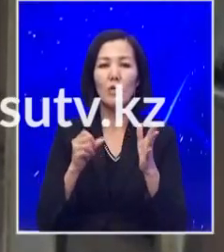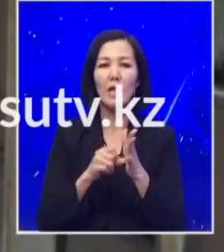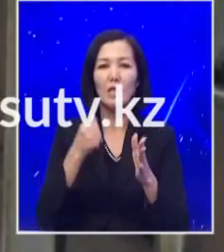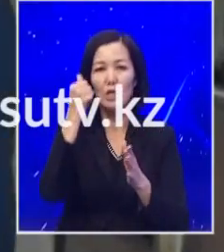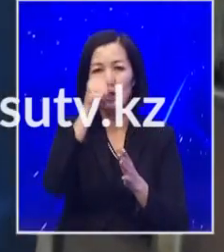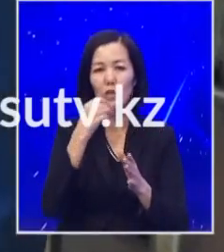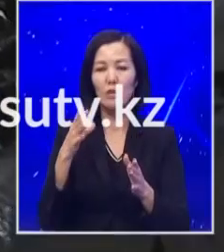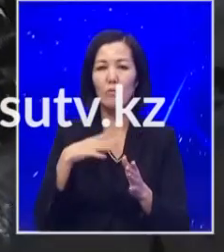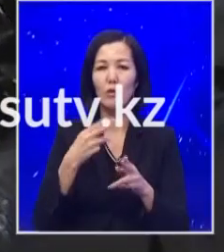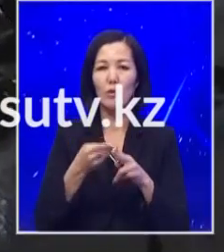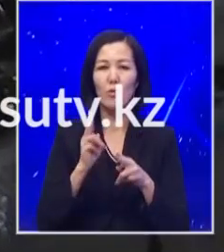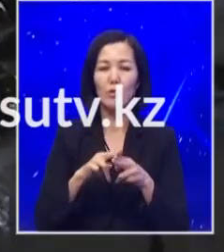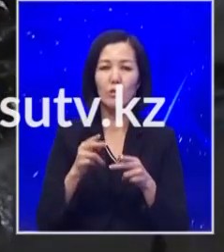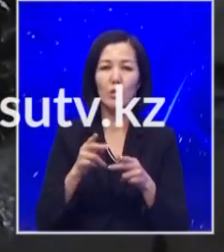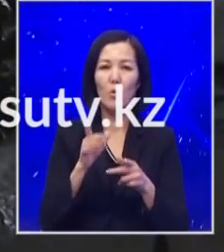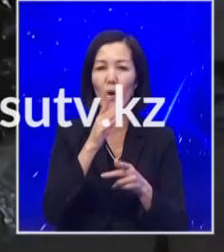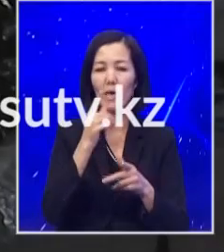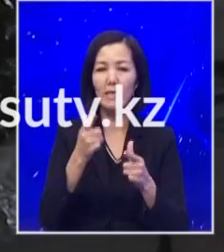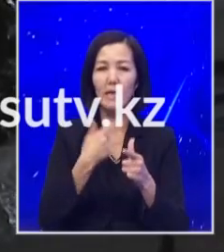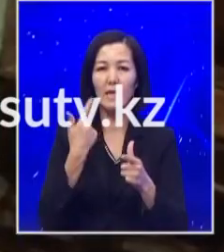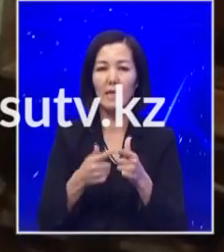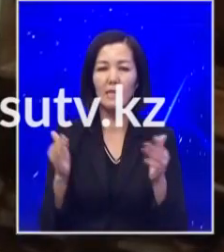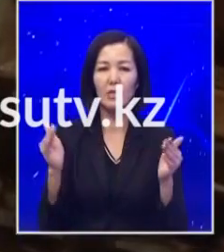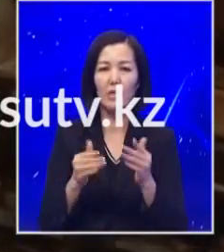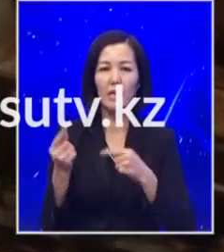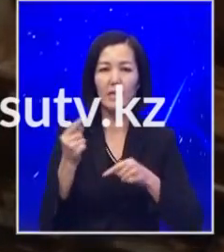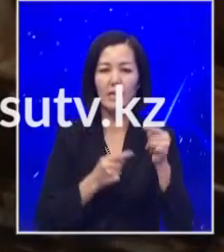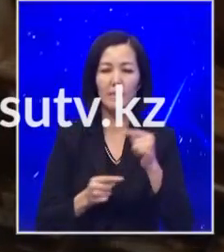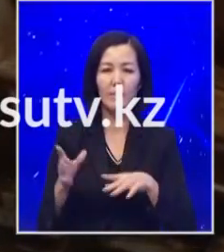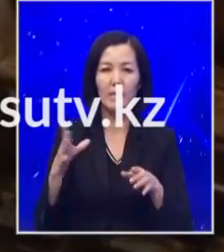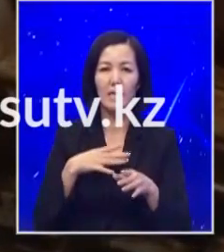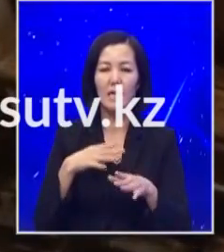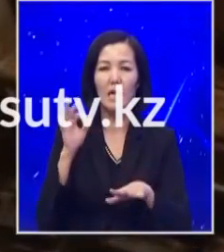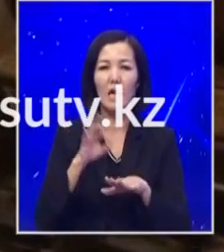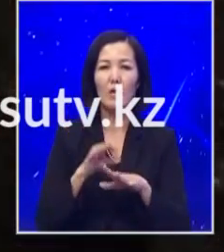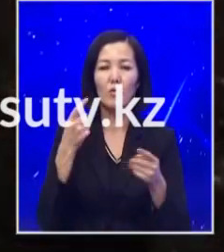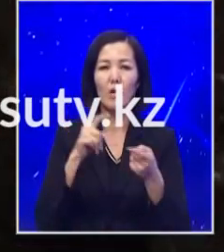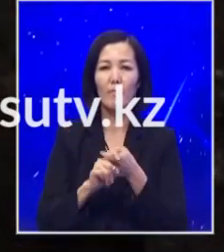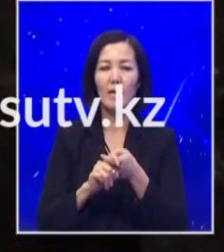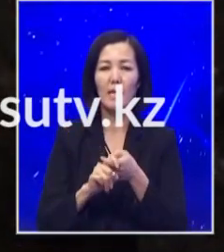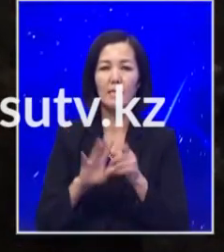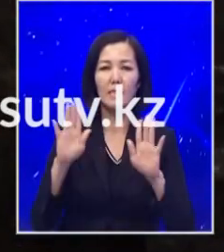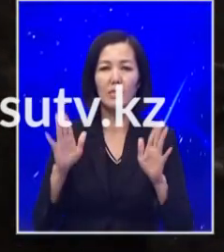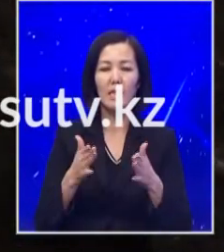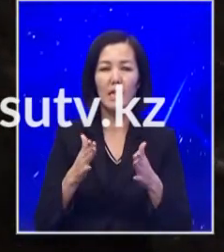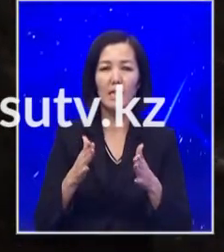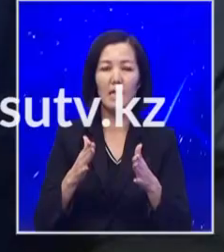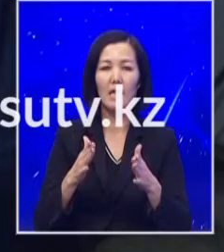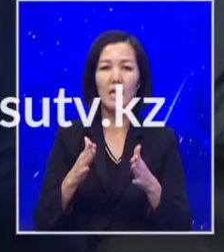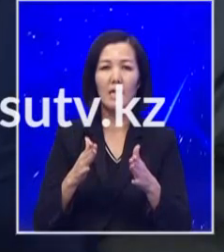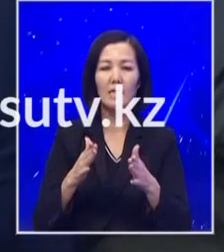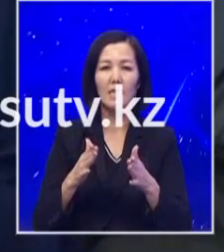қаладағы осы уақыт аралығында жұмысын тоқтатпаған шағын кәсіпкерліктің бірі. Індетке байланысты жарияланған төтенше жағдай кезеңінде